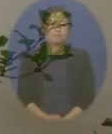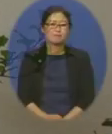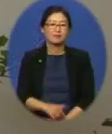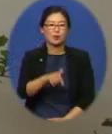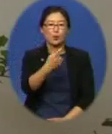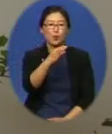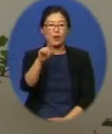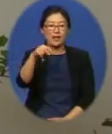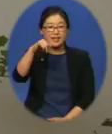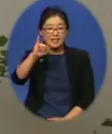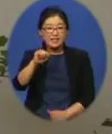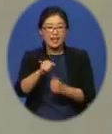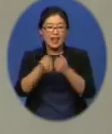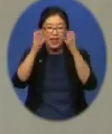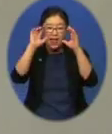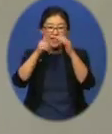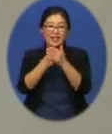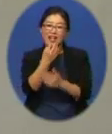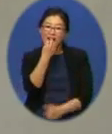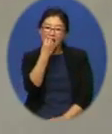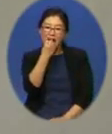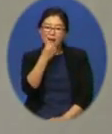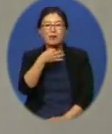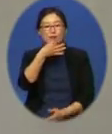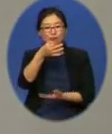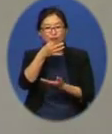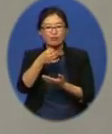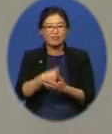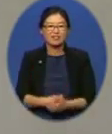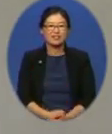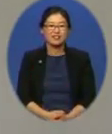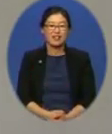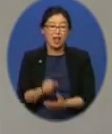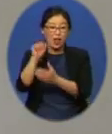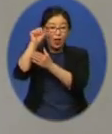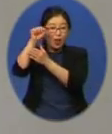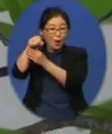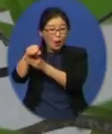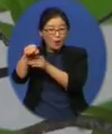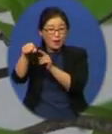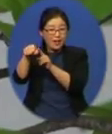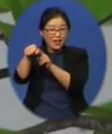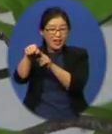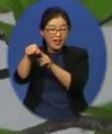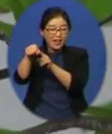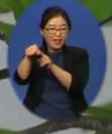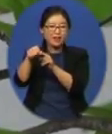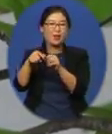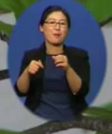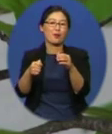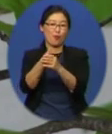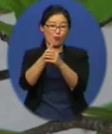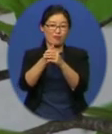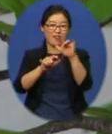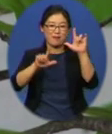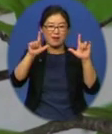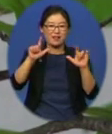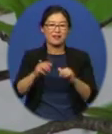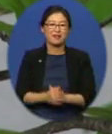노아시는 애기감이라고 부르기도 하는데요. 열매가 열렸을 때 주목받는 나무이기도 합니다.